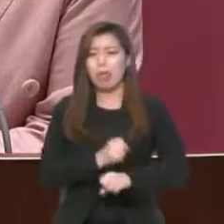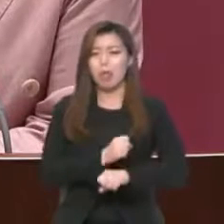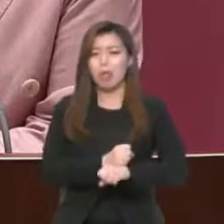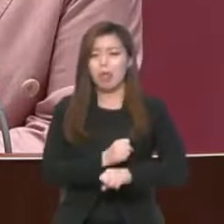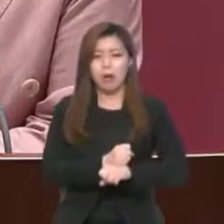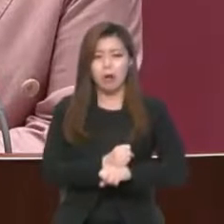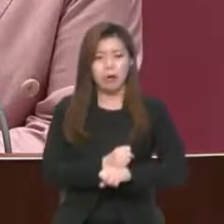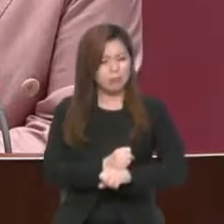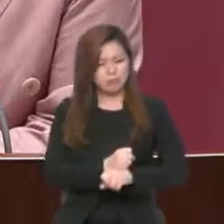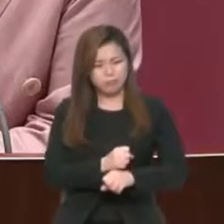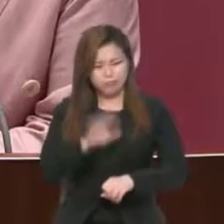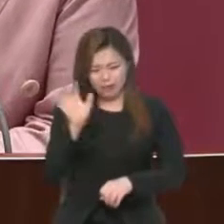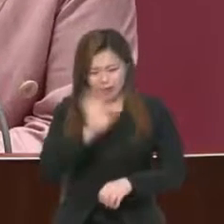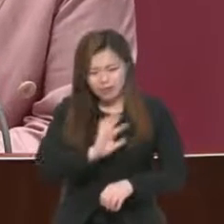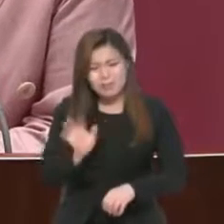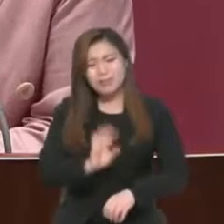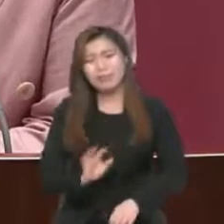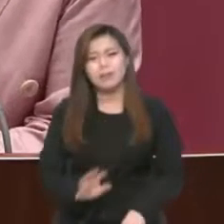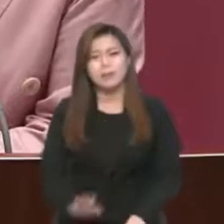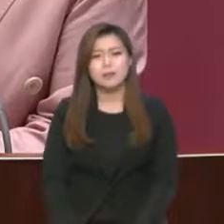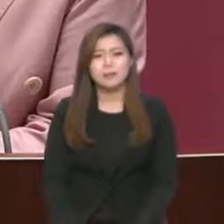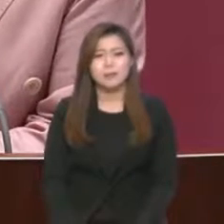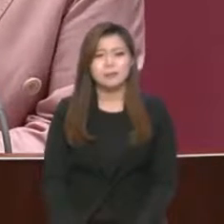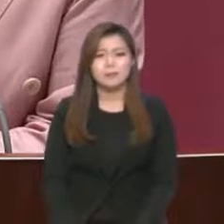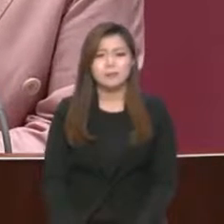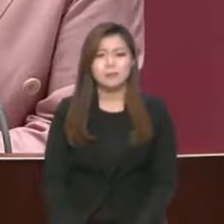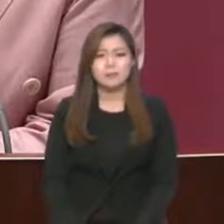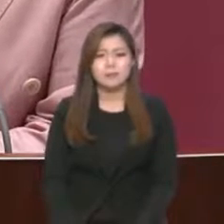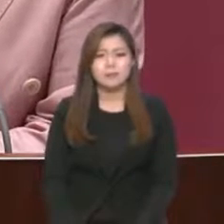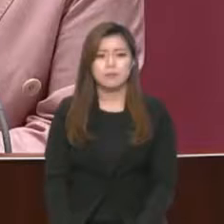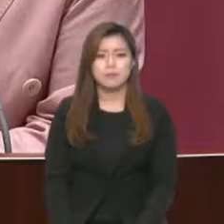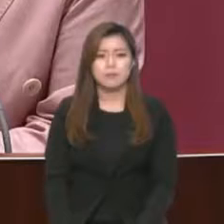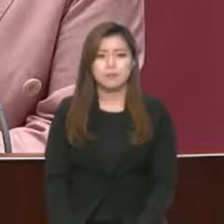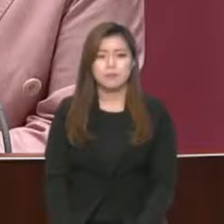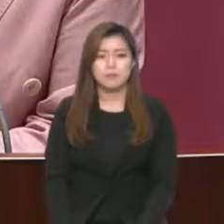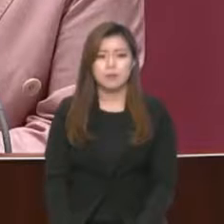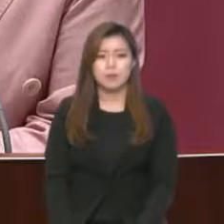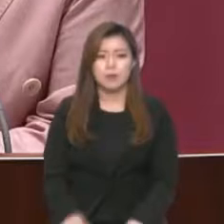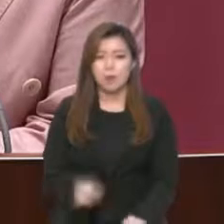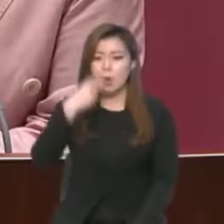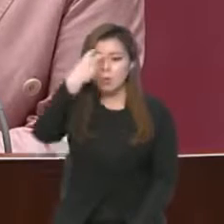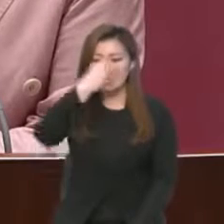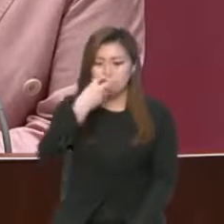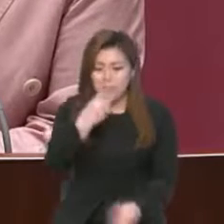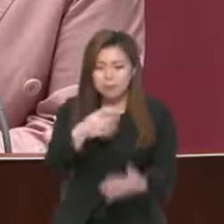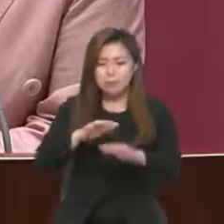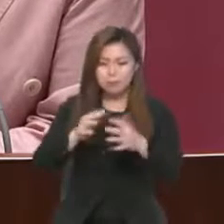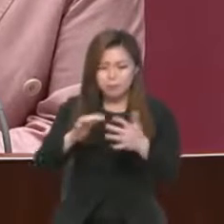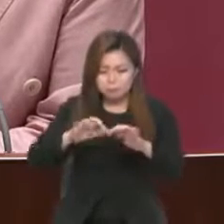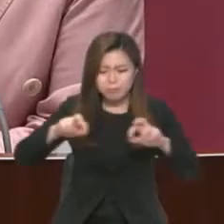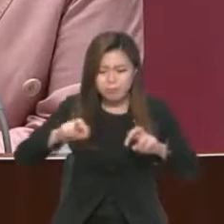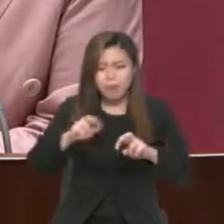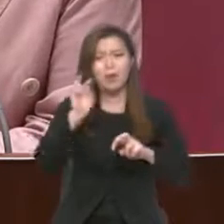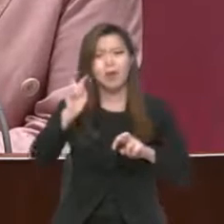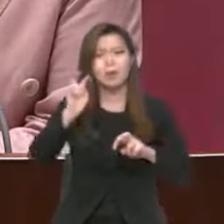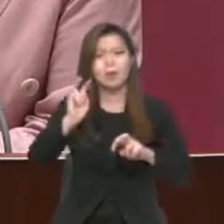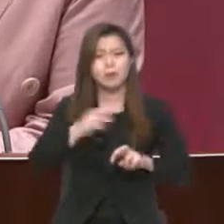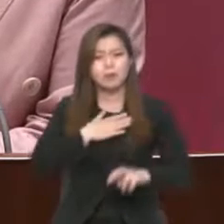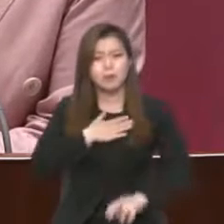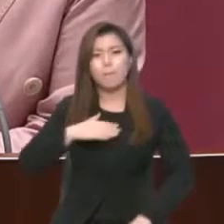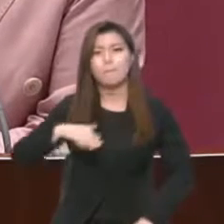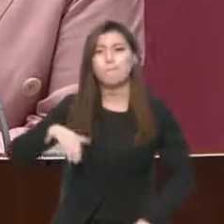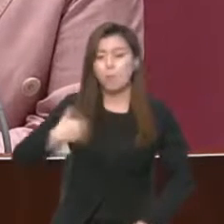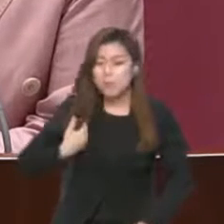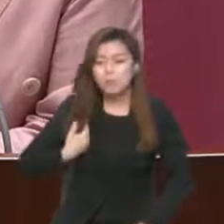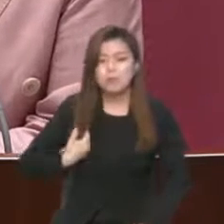무리할 이유는 없지 않겠습니까? 지금 신청 시점을 여쭤봤습니다. 그것은 수사하면 드러나겠죠. 제가 그걸 모릅니다. 잘 사실.